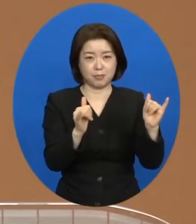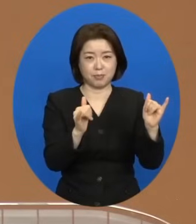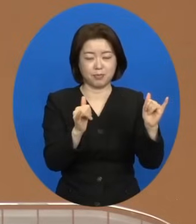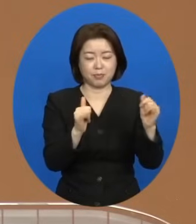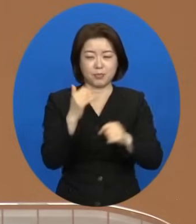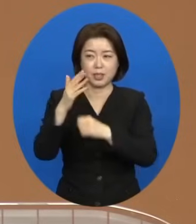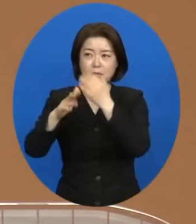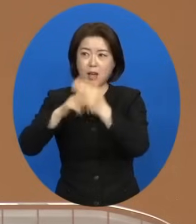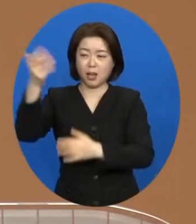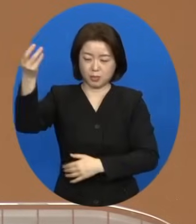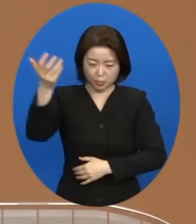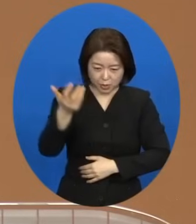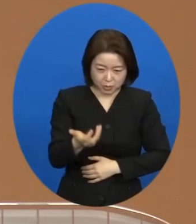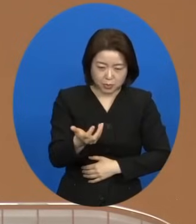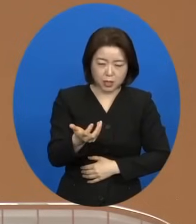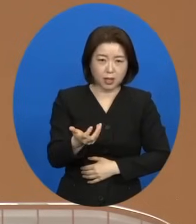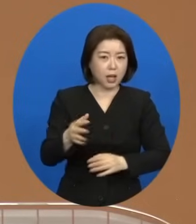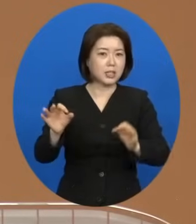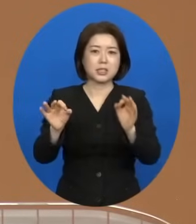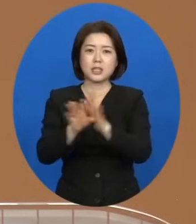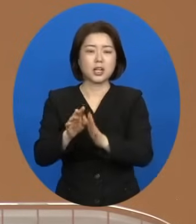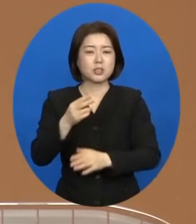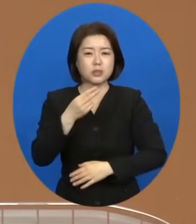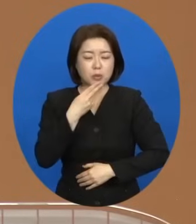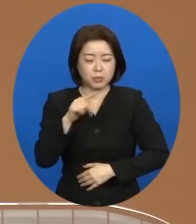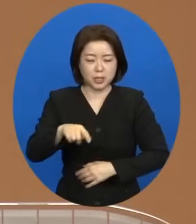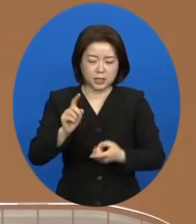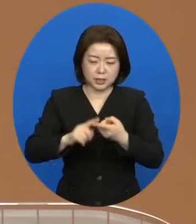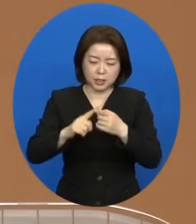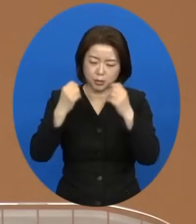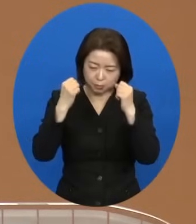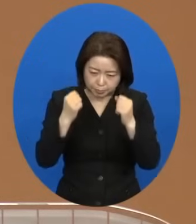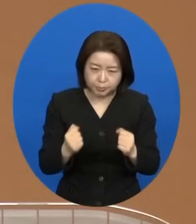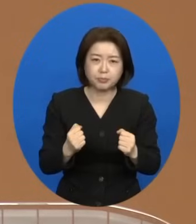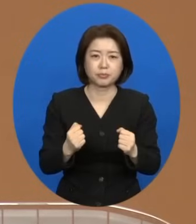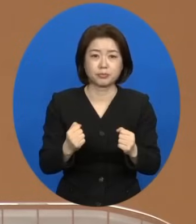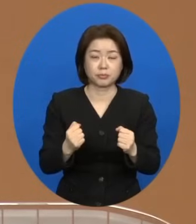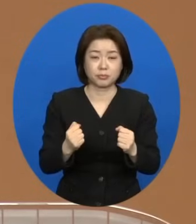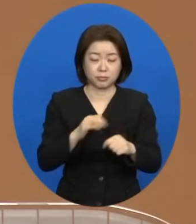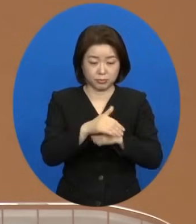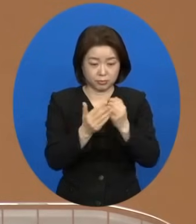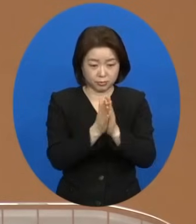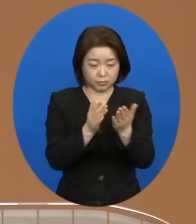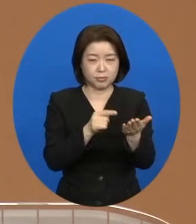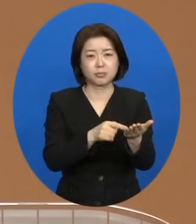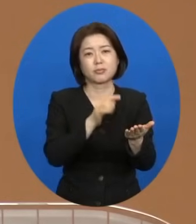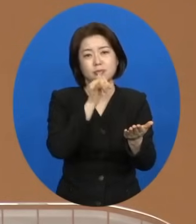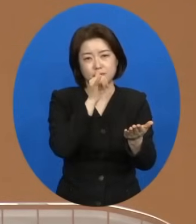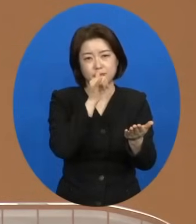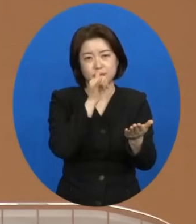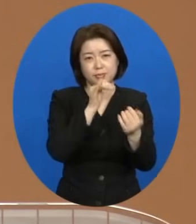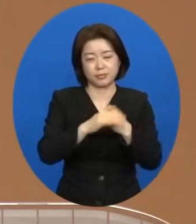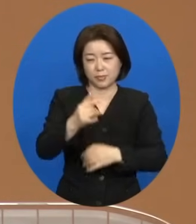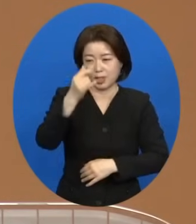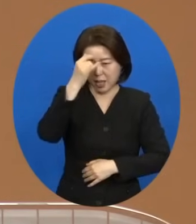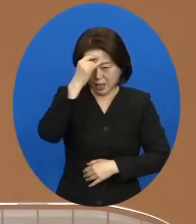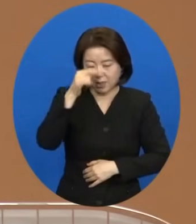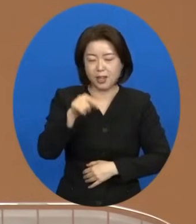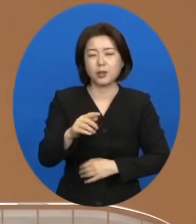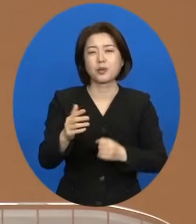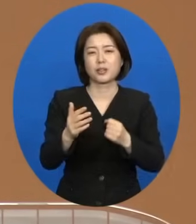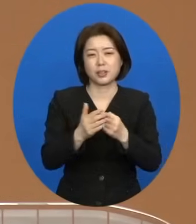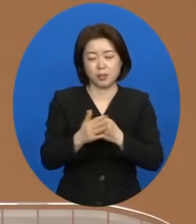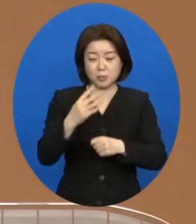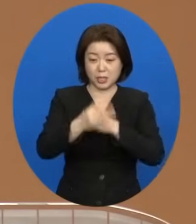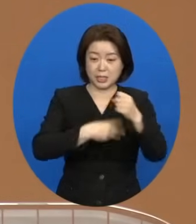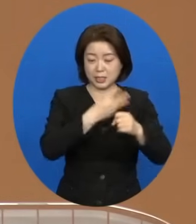임가 떠나지 아니하고 머물러 있는다고 분명히 성은 말씀을 해요 한나가 그래서이